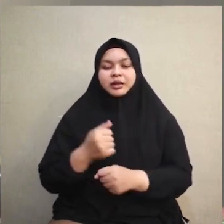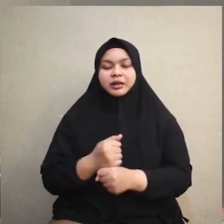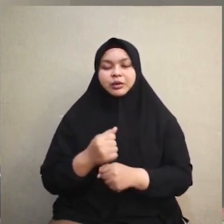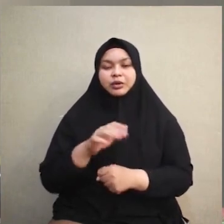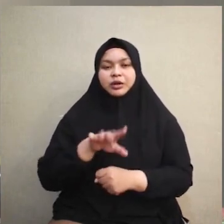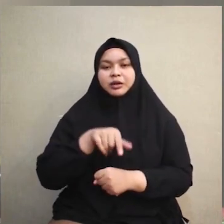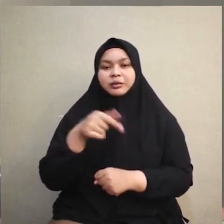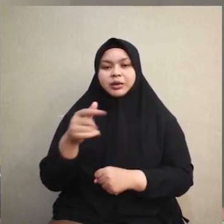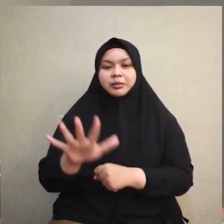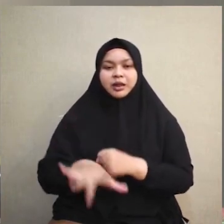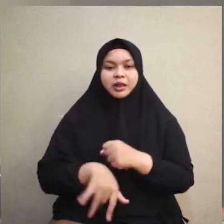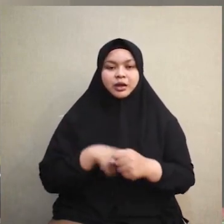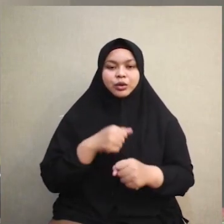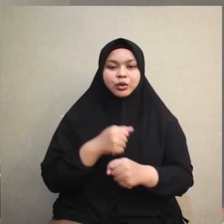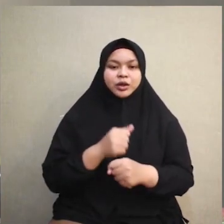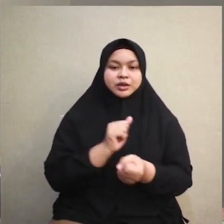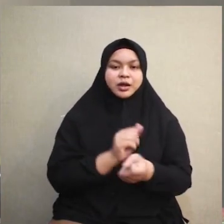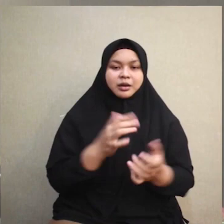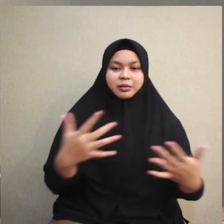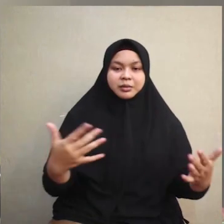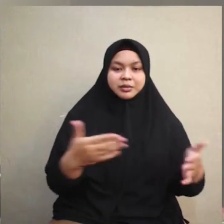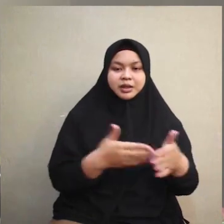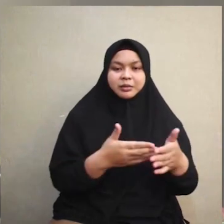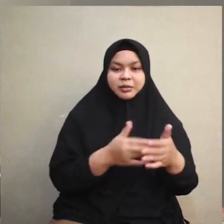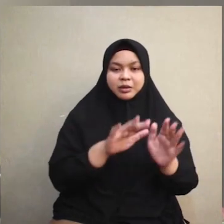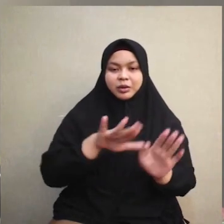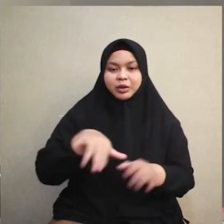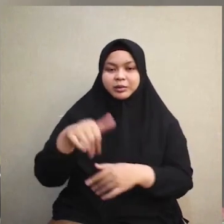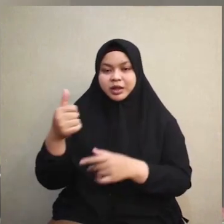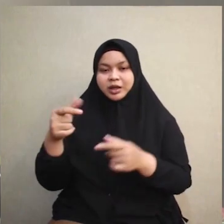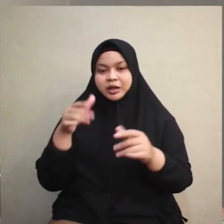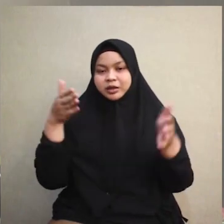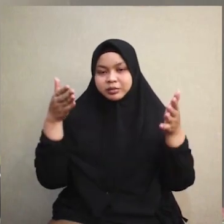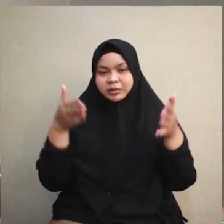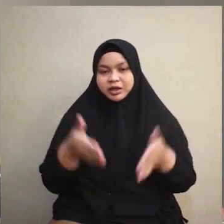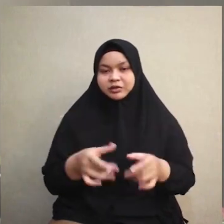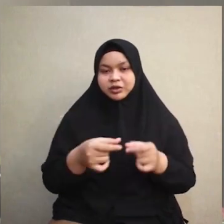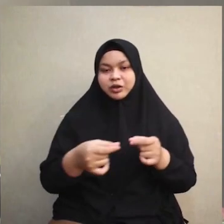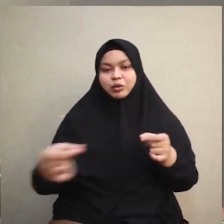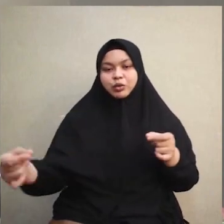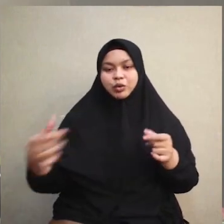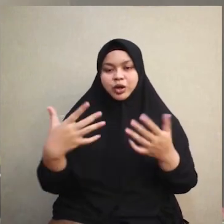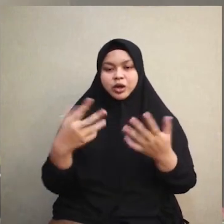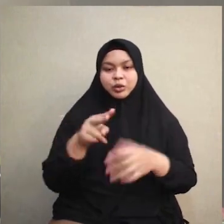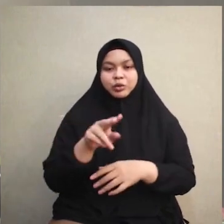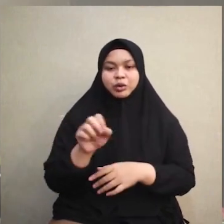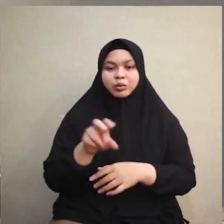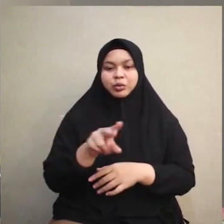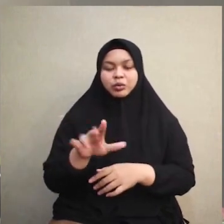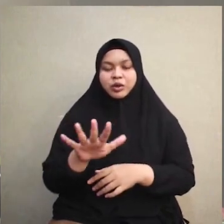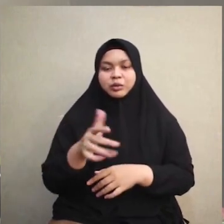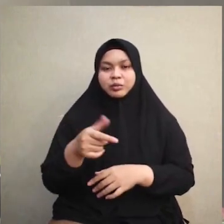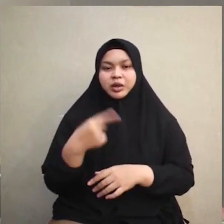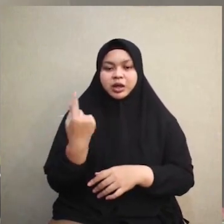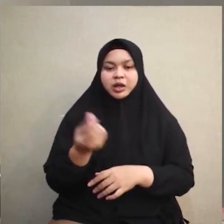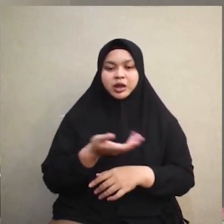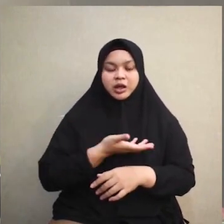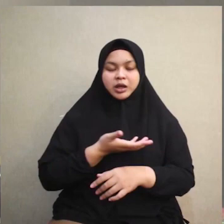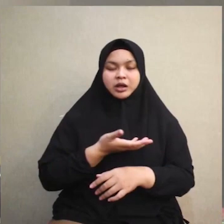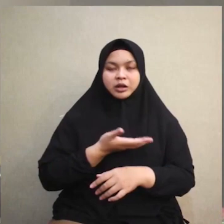menghilangkan hambatan-hambatan ini dan itu harus spesifik dan terukur gitu jangan sekedar 2025 kita ingin